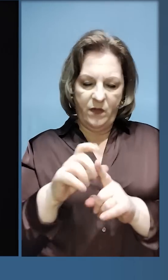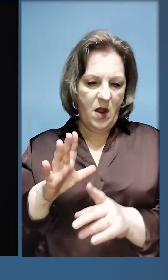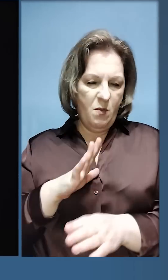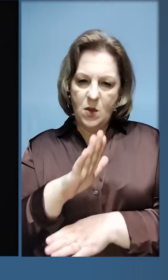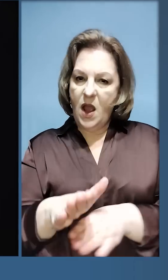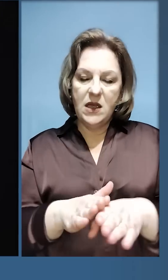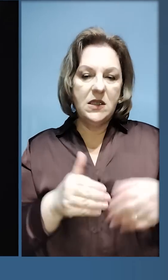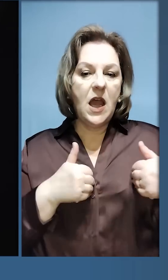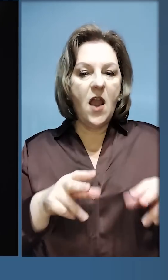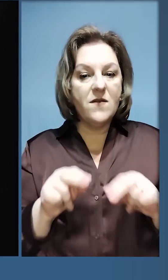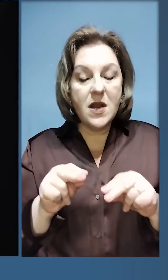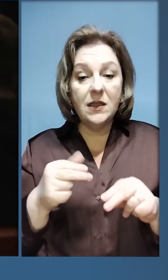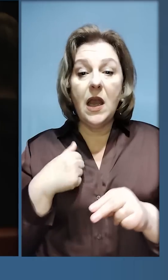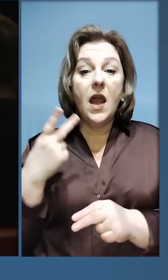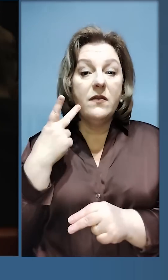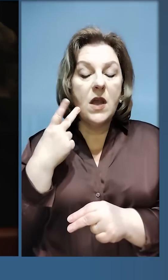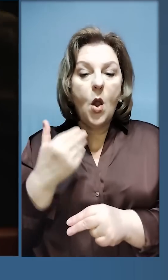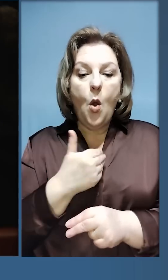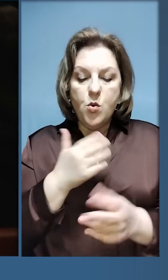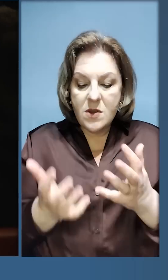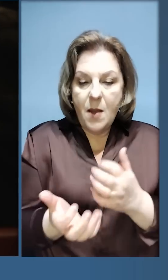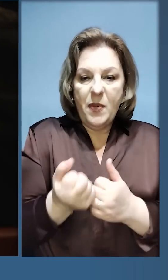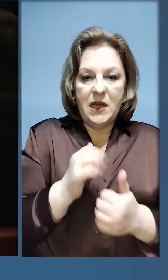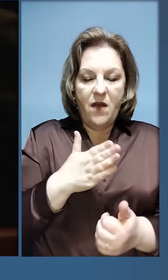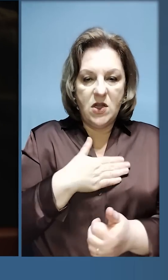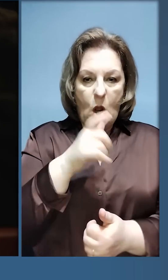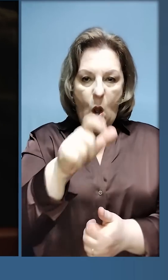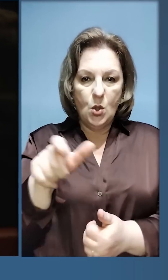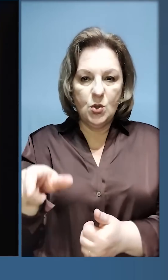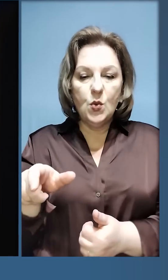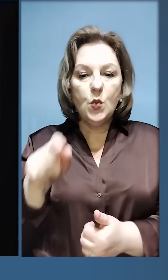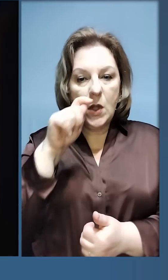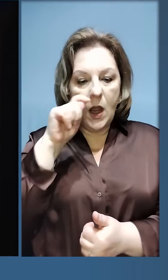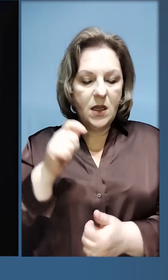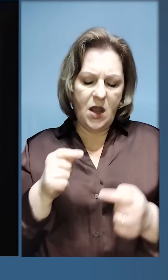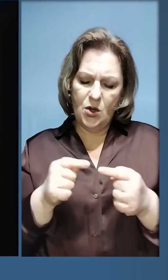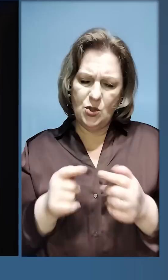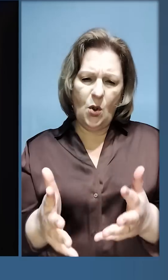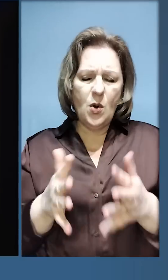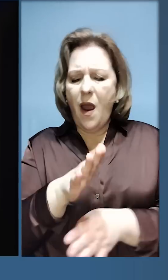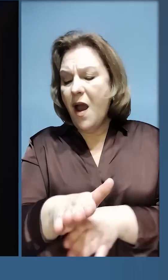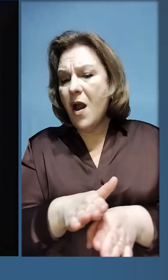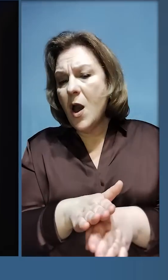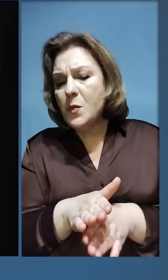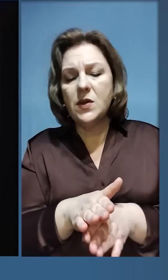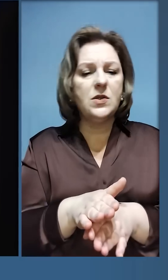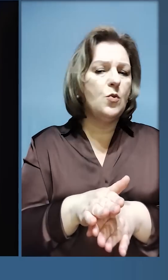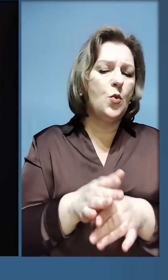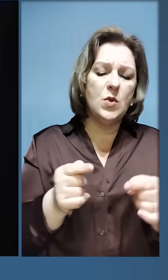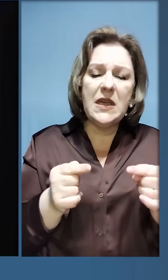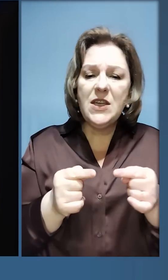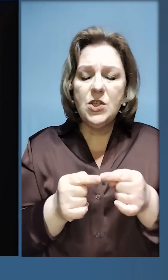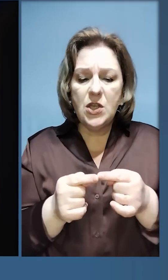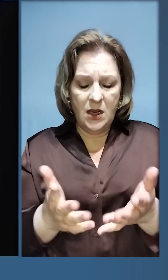були абсолютно відверті. Я хотів завжди підтримати наших людей. І я чітко розумію, абсолютно чітко